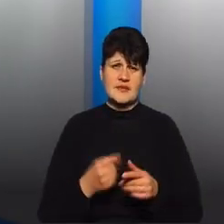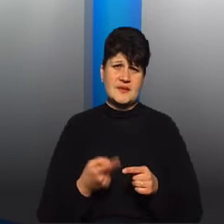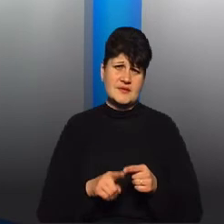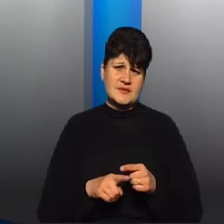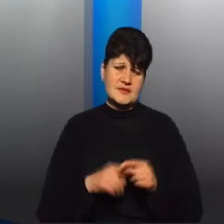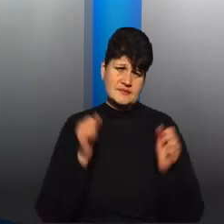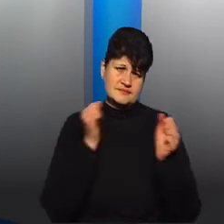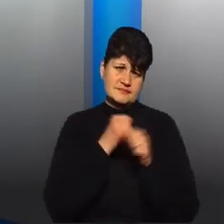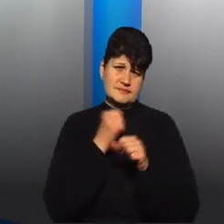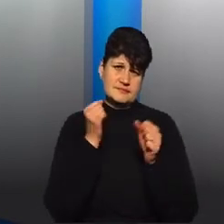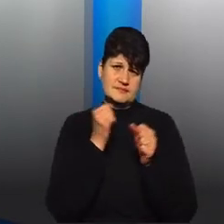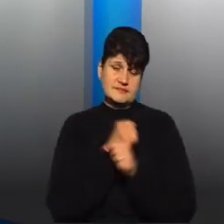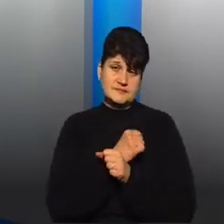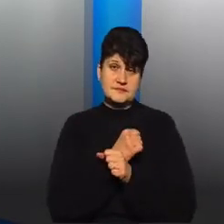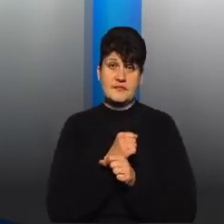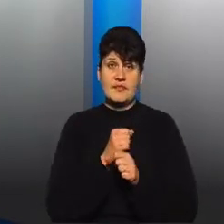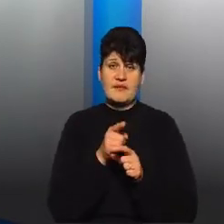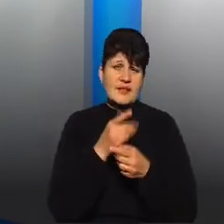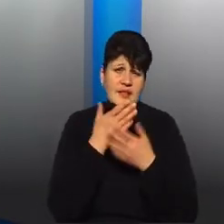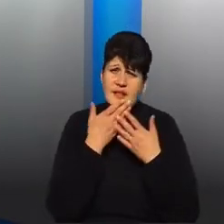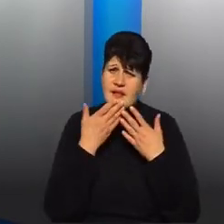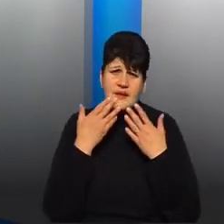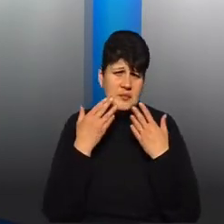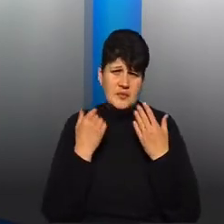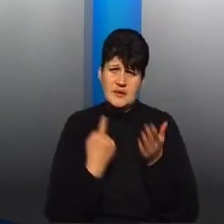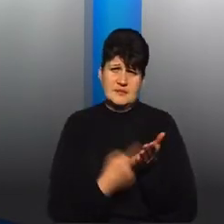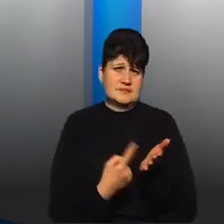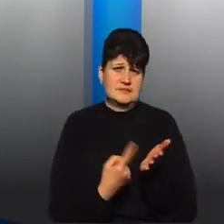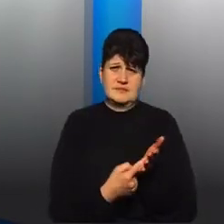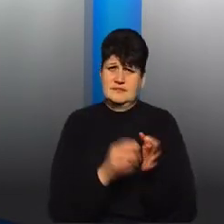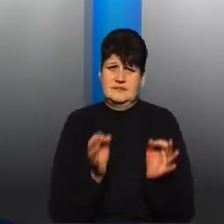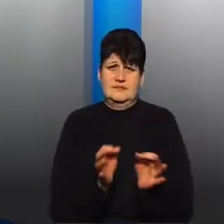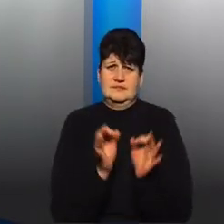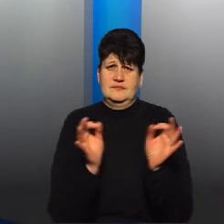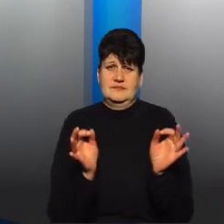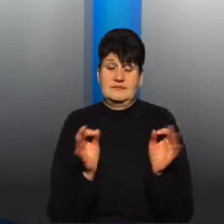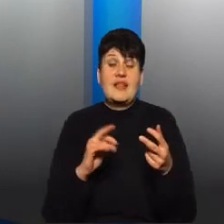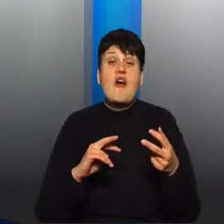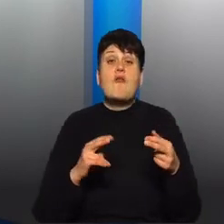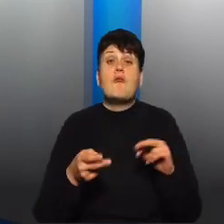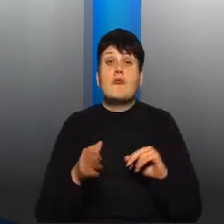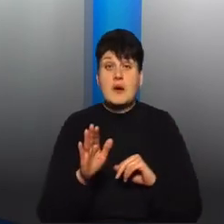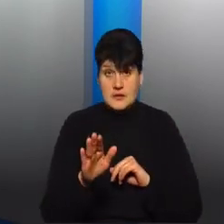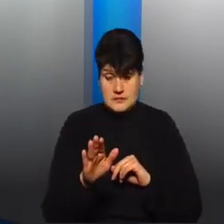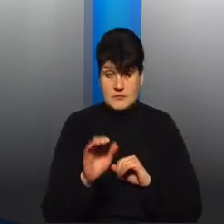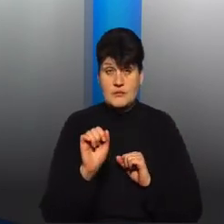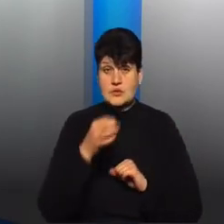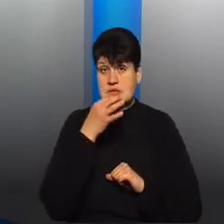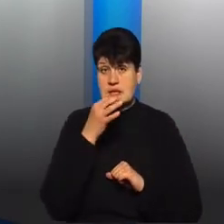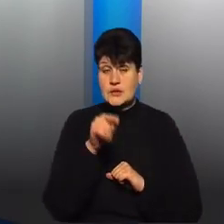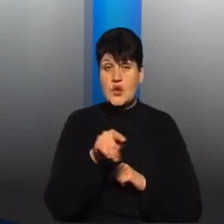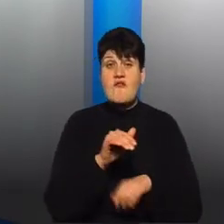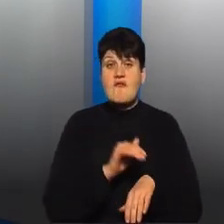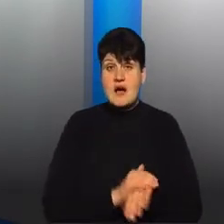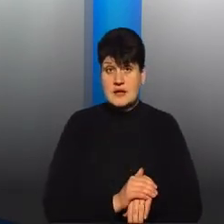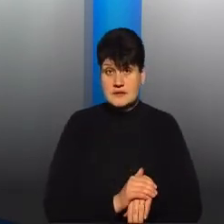він не має під собою ніякого наукового підґрунтя. Наоборот, можу наголосити на той факт, що важкий